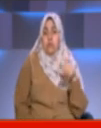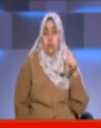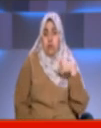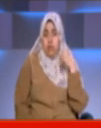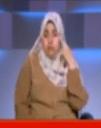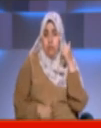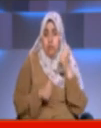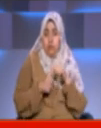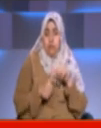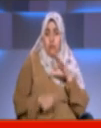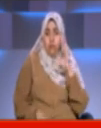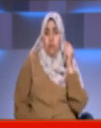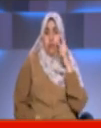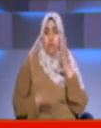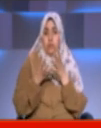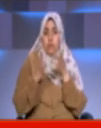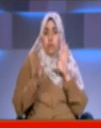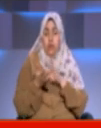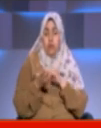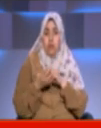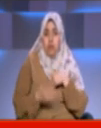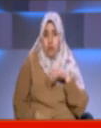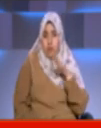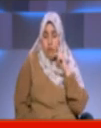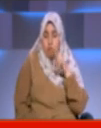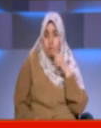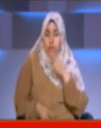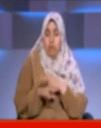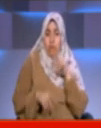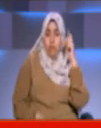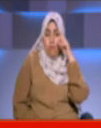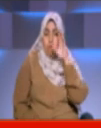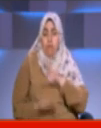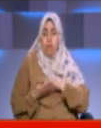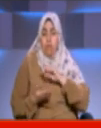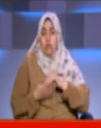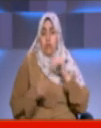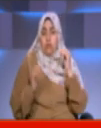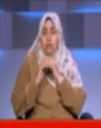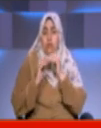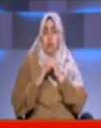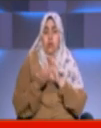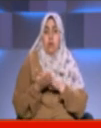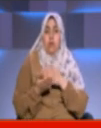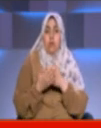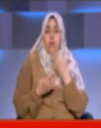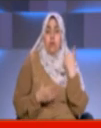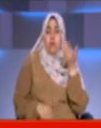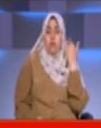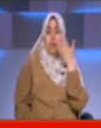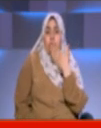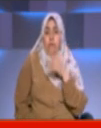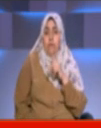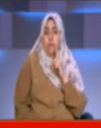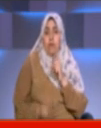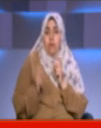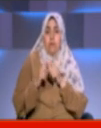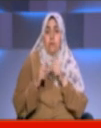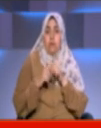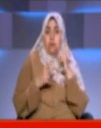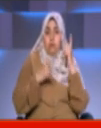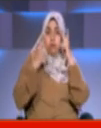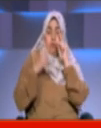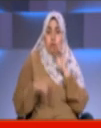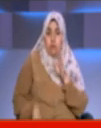بذكر المشاهدين الحقيقة بواقعة منذ أيام عقب فيلم، وأنا أتصوري أن